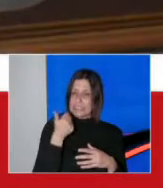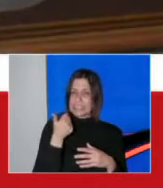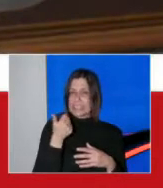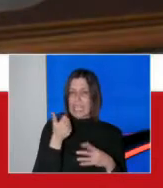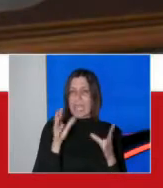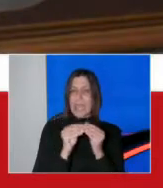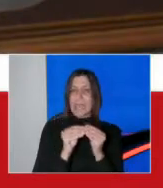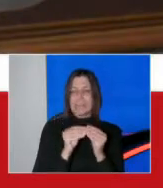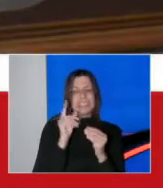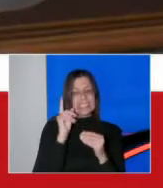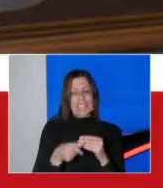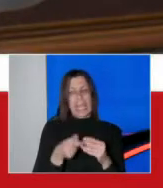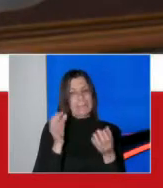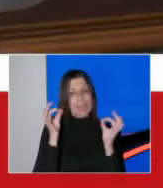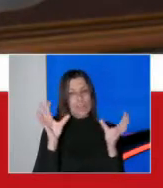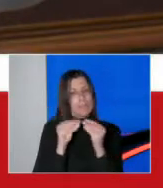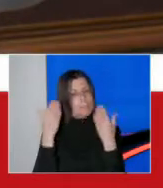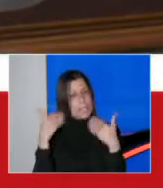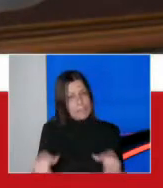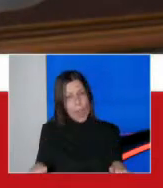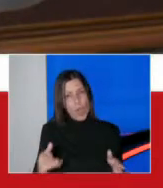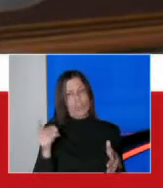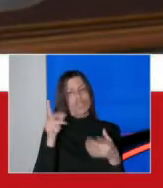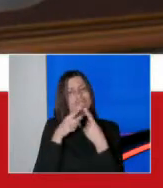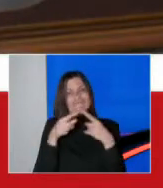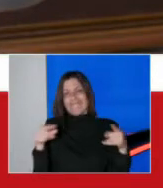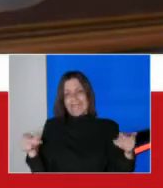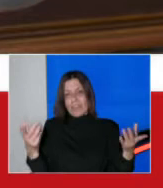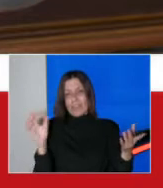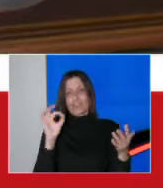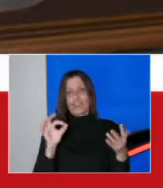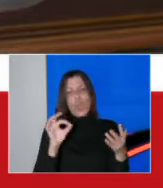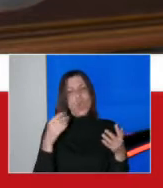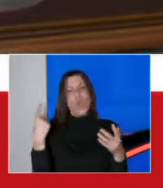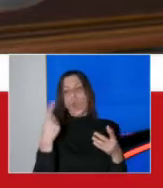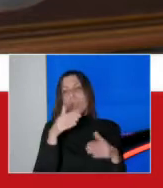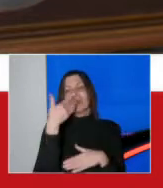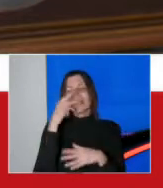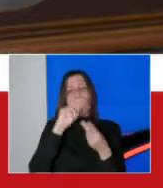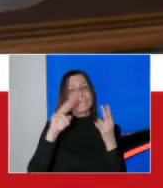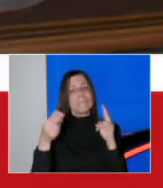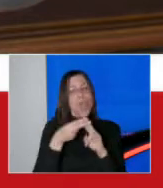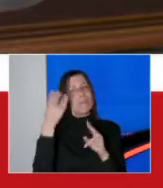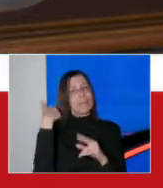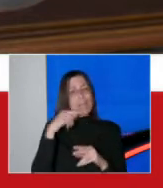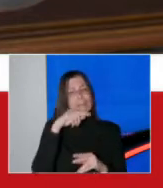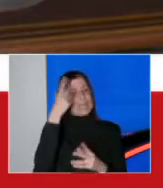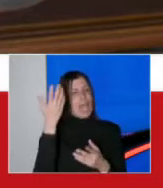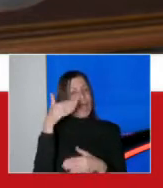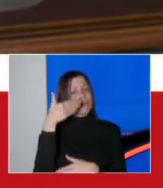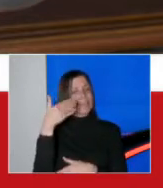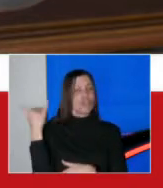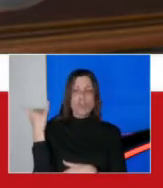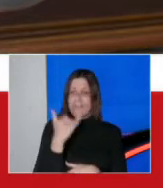עם צרכים מיוחדים, עם מגבלות, יש לנו מגוון שכל מדינה בעולם הייתה מתגאה בו, מדינה